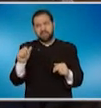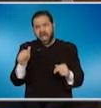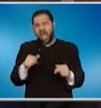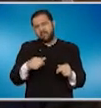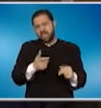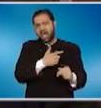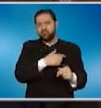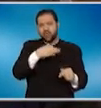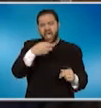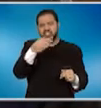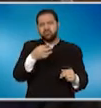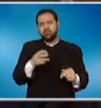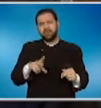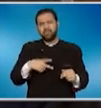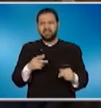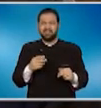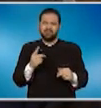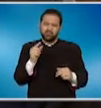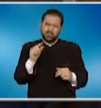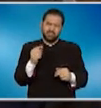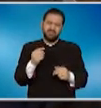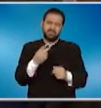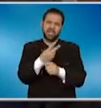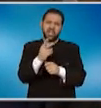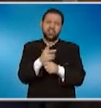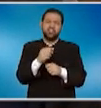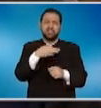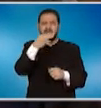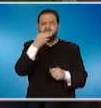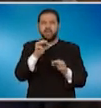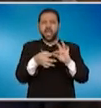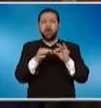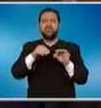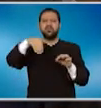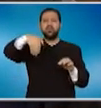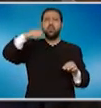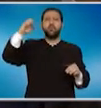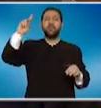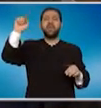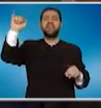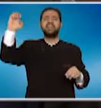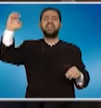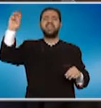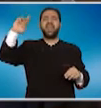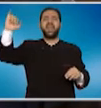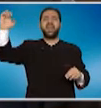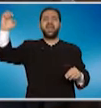oarecum comentabil acest termen, mediere. De ce? Pentru că mijlocirea sau medierea